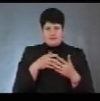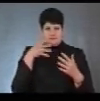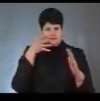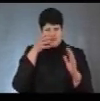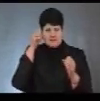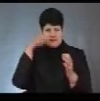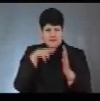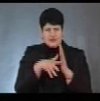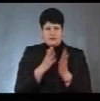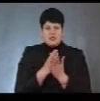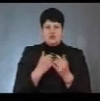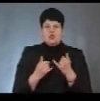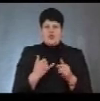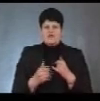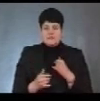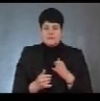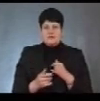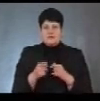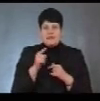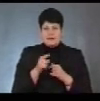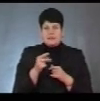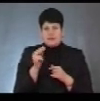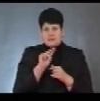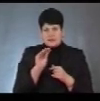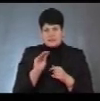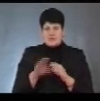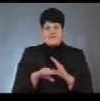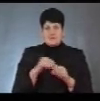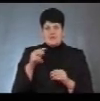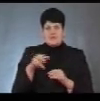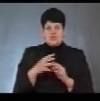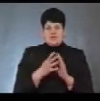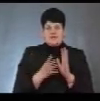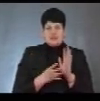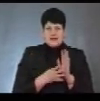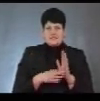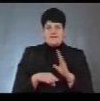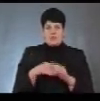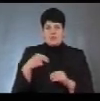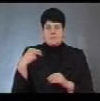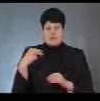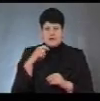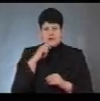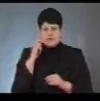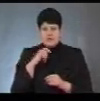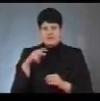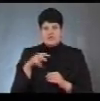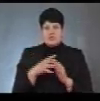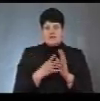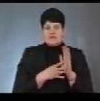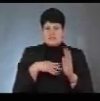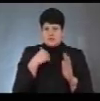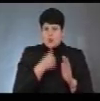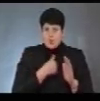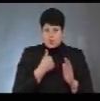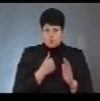На ньому двотомним нефіксованими водяними знаками напис «Вибори 2019 та вибори президента України 2019